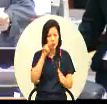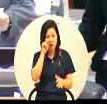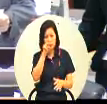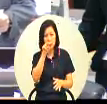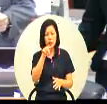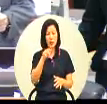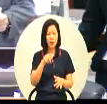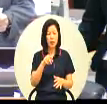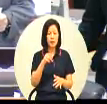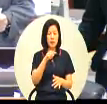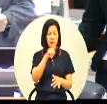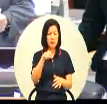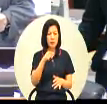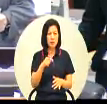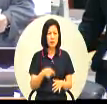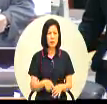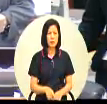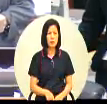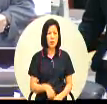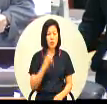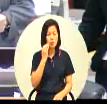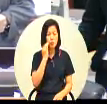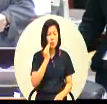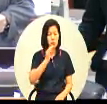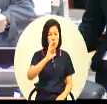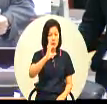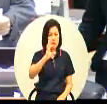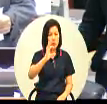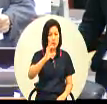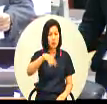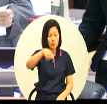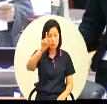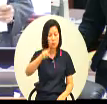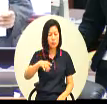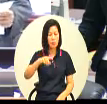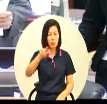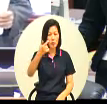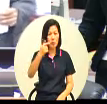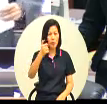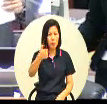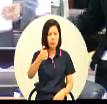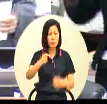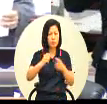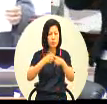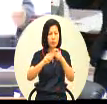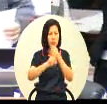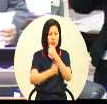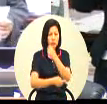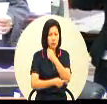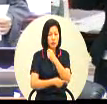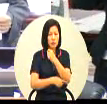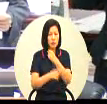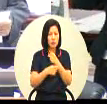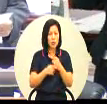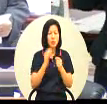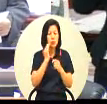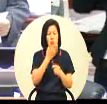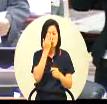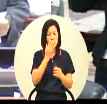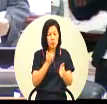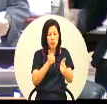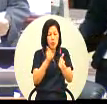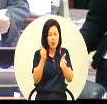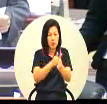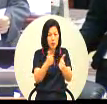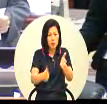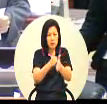所讲，如果伊啊要去变数，要650公尺，啊，对一个有当时咱坐游览车较紧急，